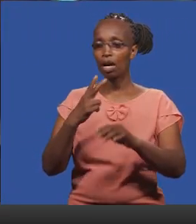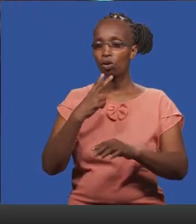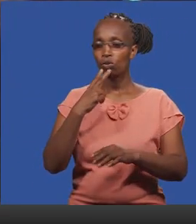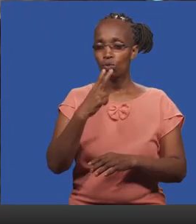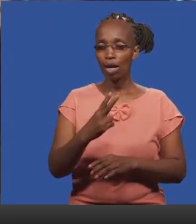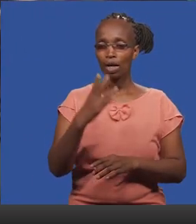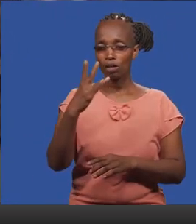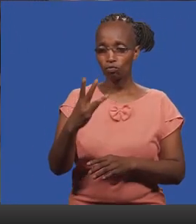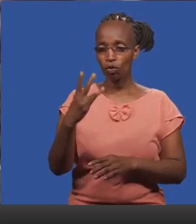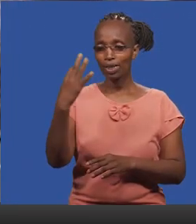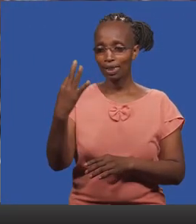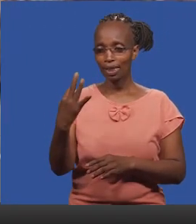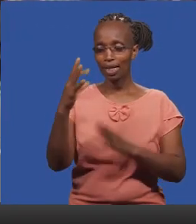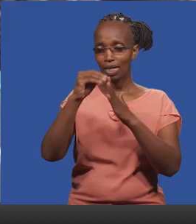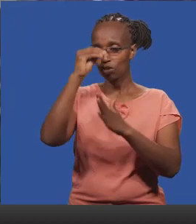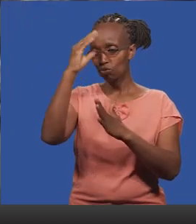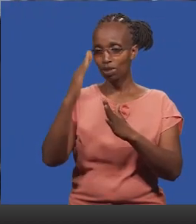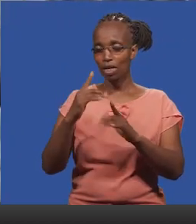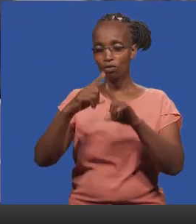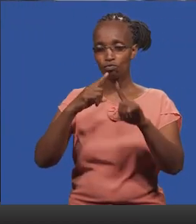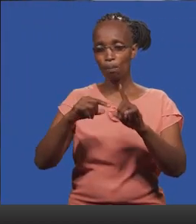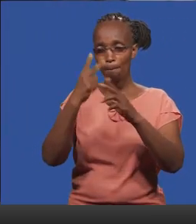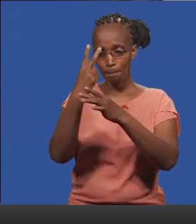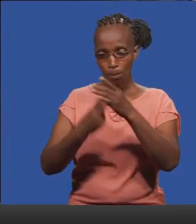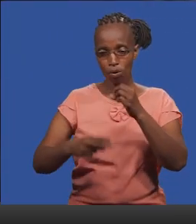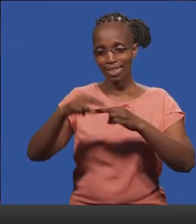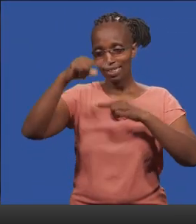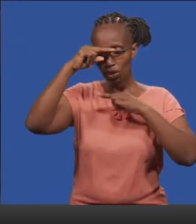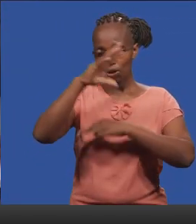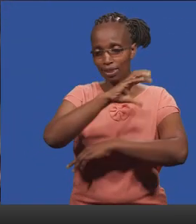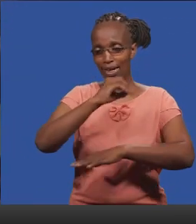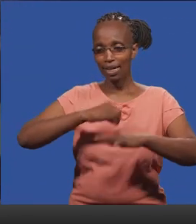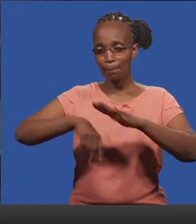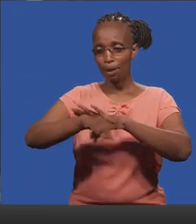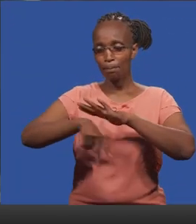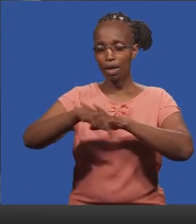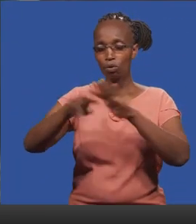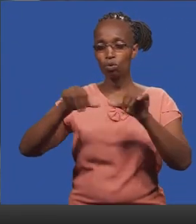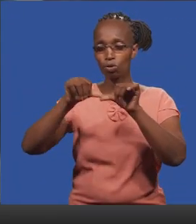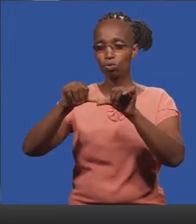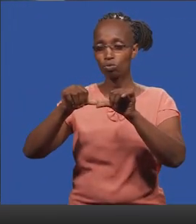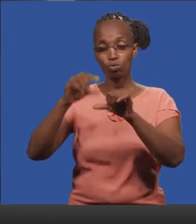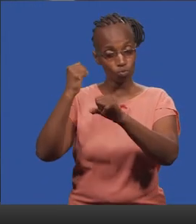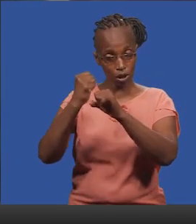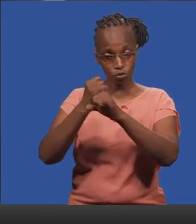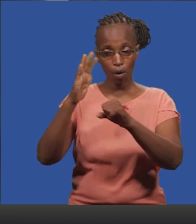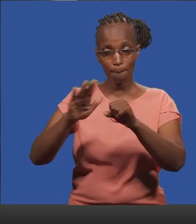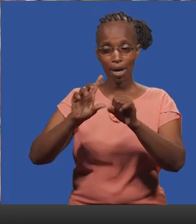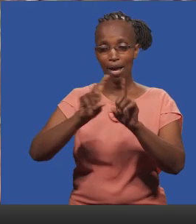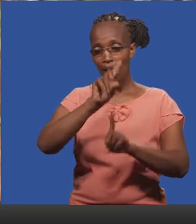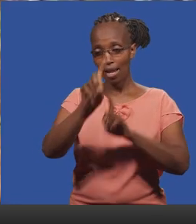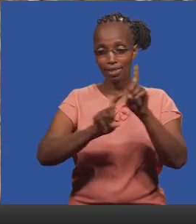jumla watainiwa 248 kutoka shule za msingi na sekondari watafanya mtihani wakiwa wajawazito katika kata